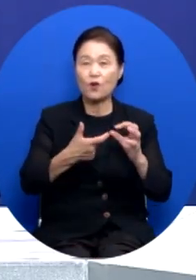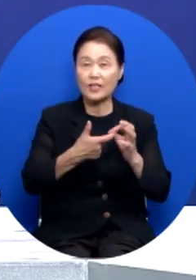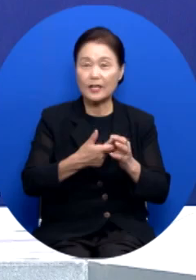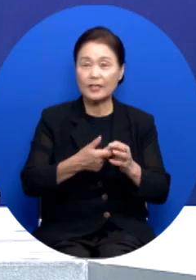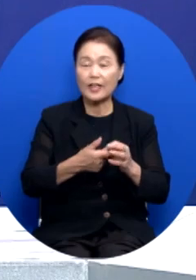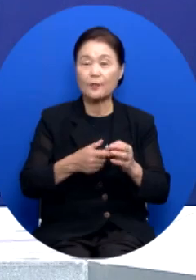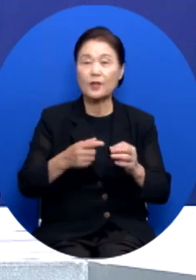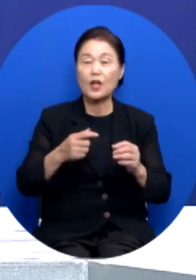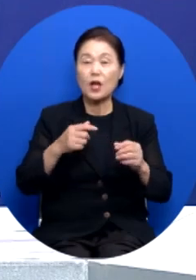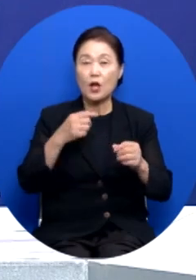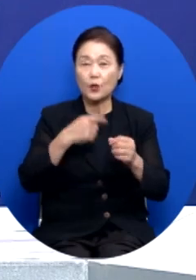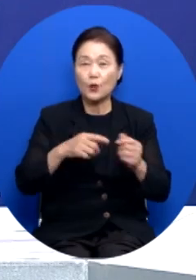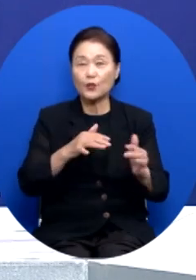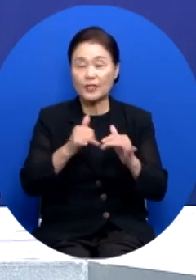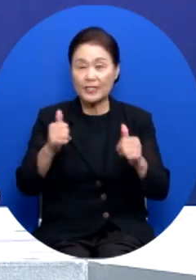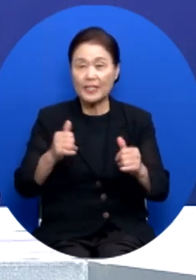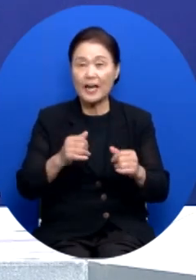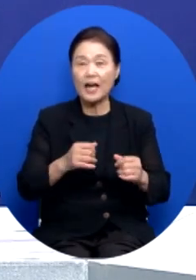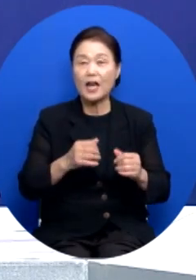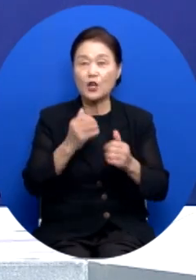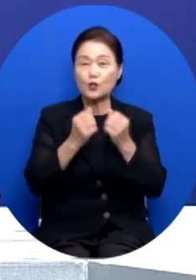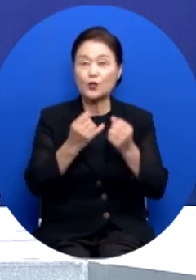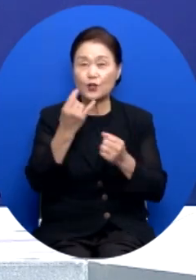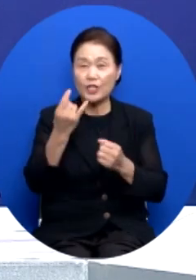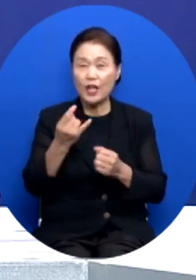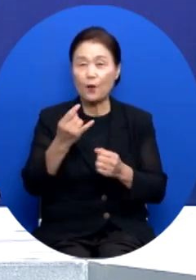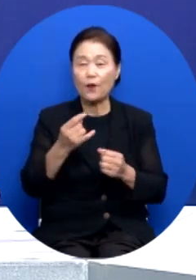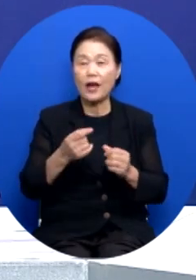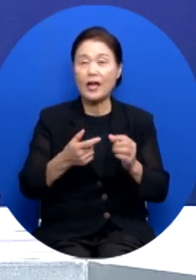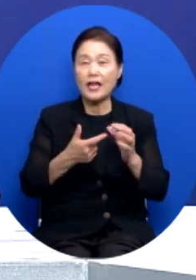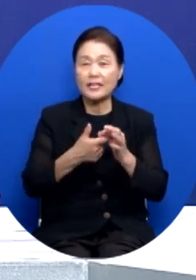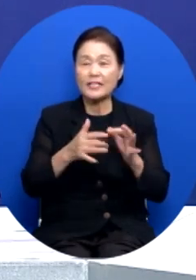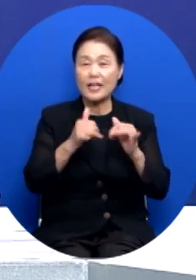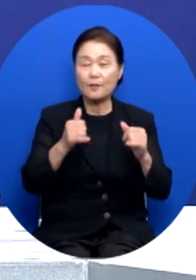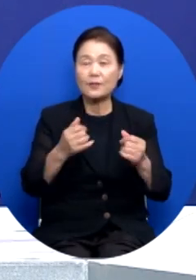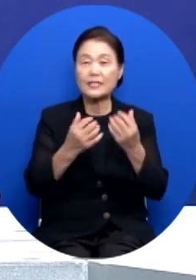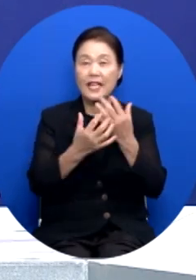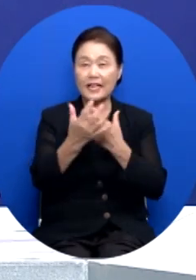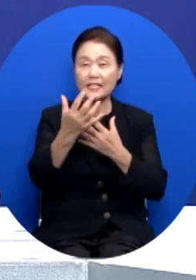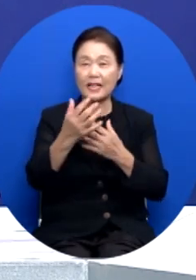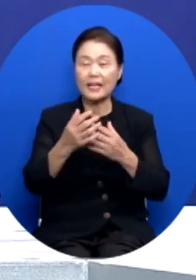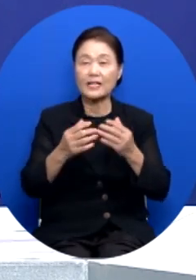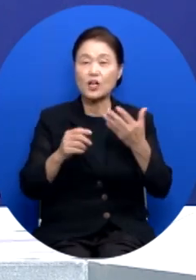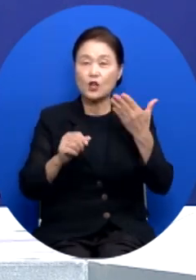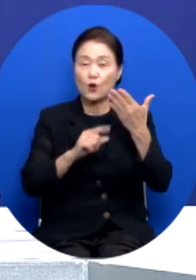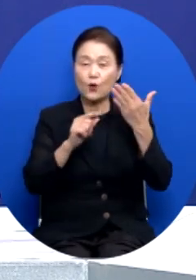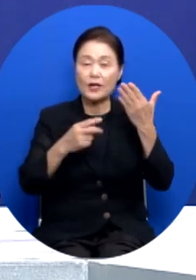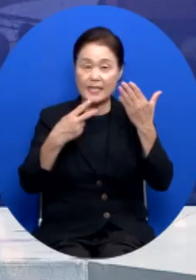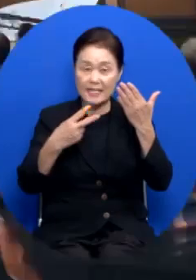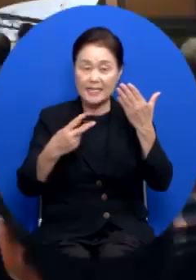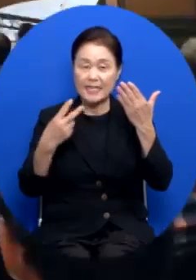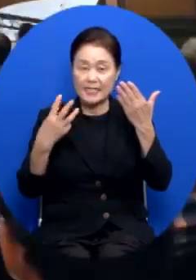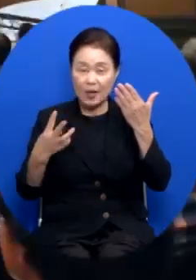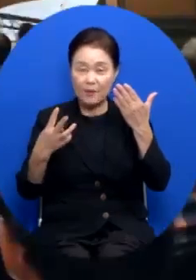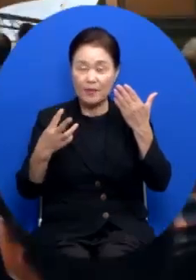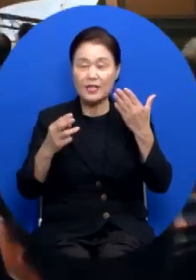전국영남교직자협의회가 제30회 수련회와 전국영남인대회를 지난 2일과 3일 양일간 개최했습니다.